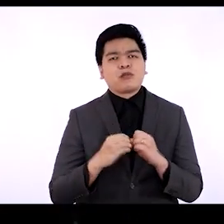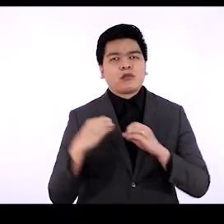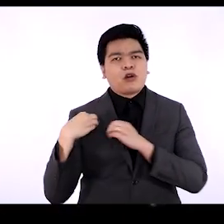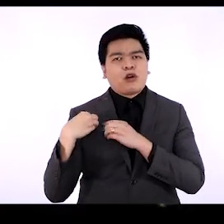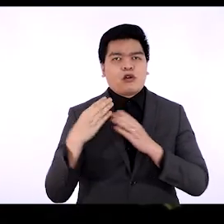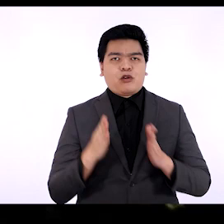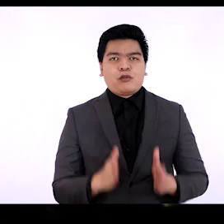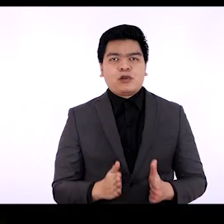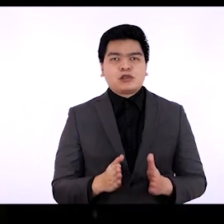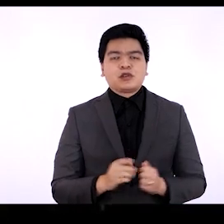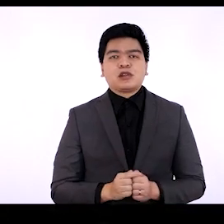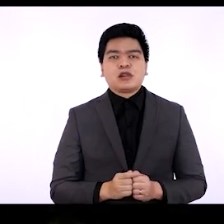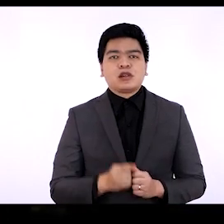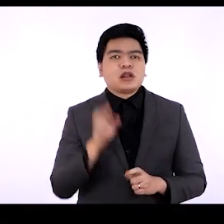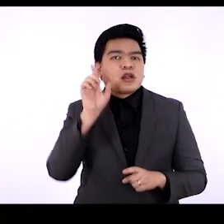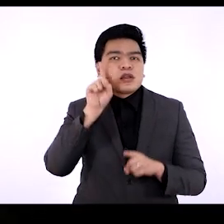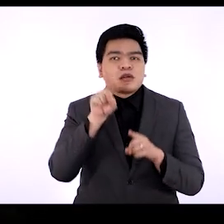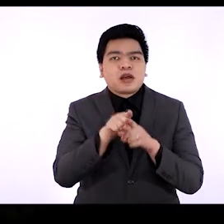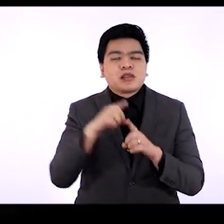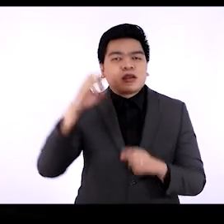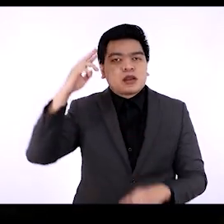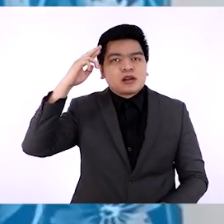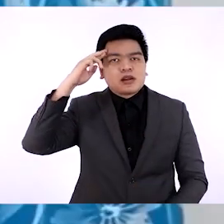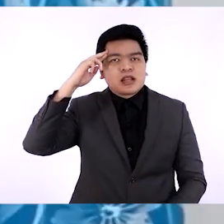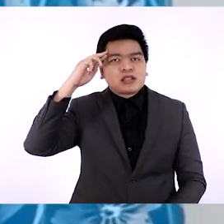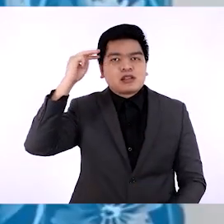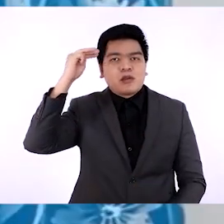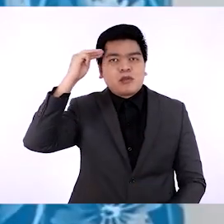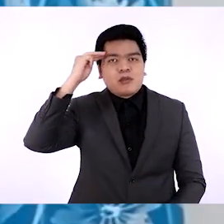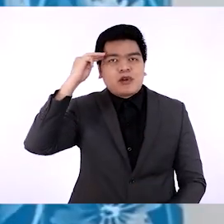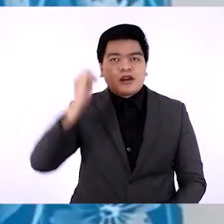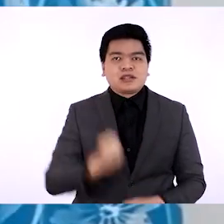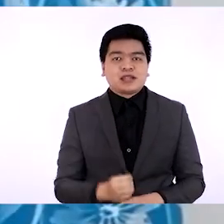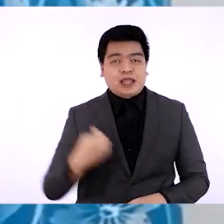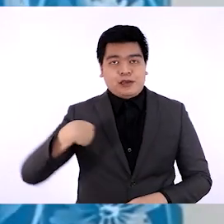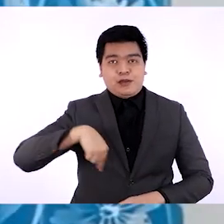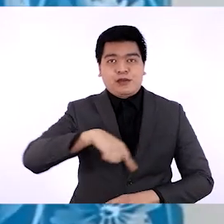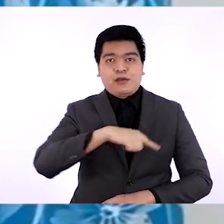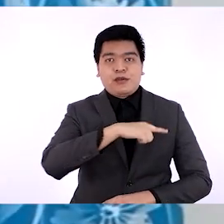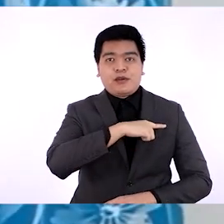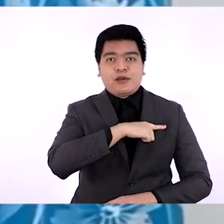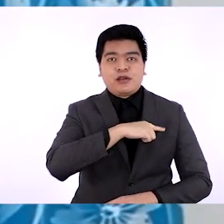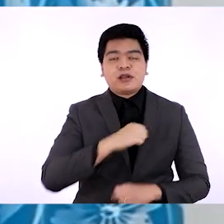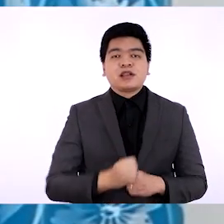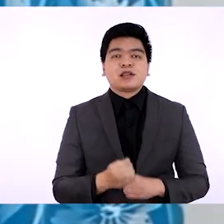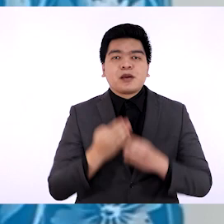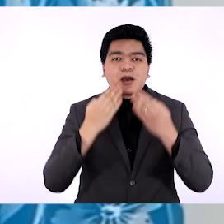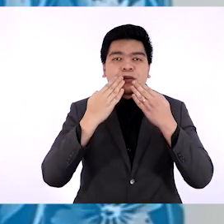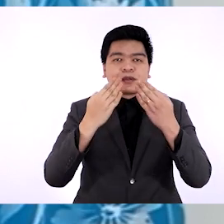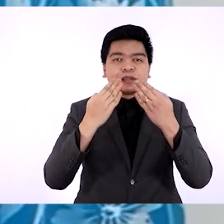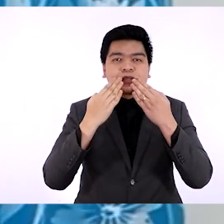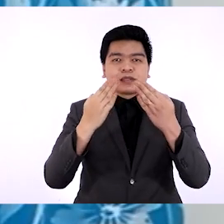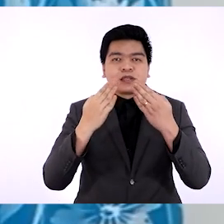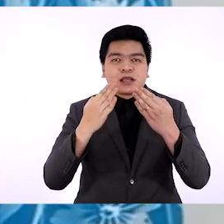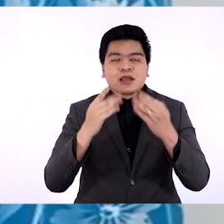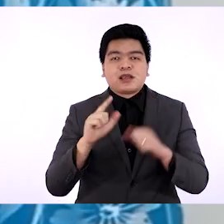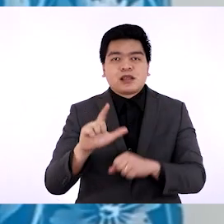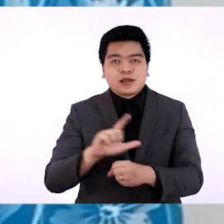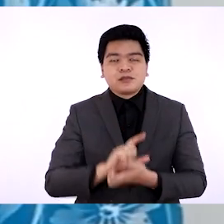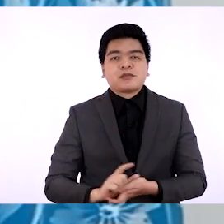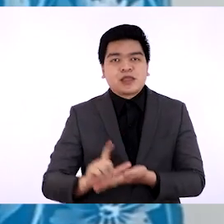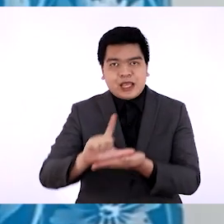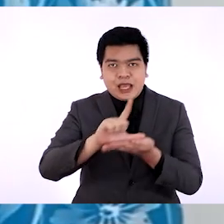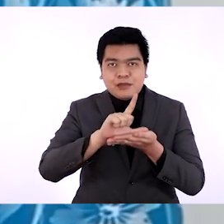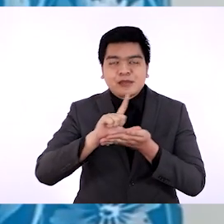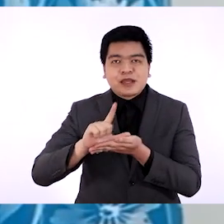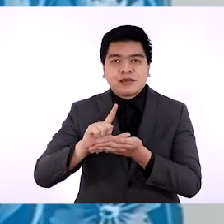ang kapatid na Renz Albert Mohar. Kami po ay lubos na nagpapasalamat para po sa paglingap po ninyo sa